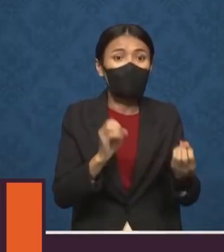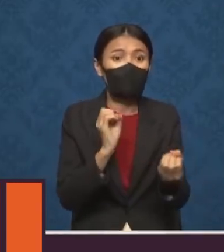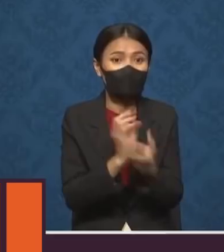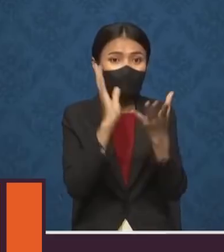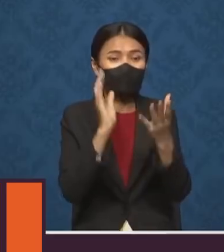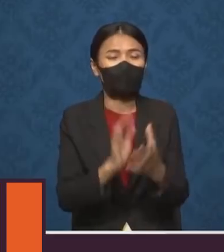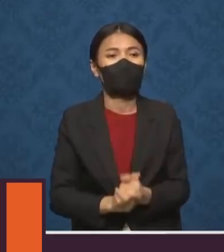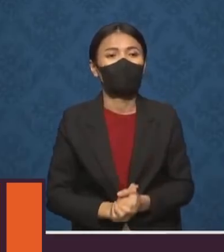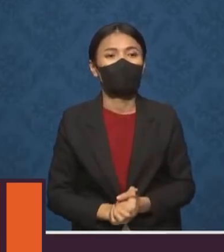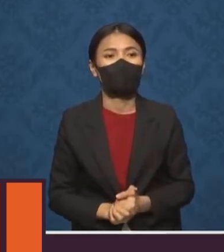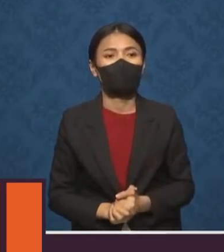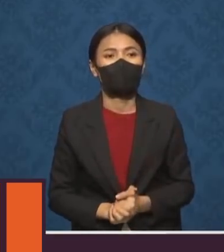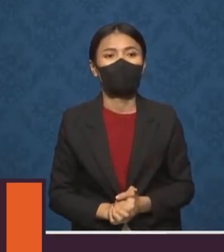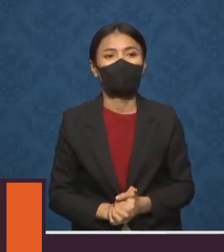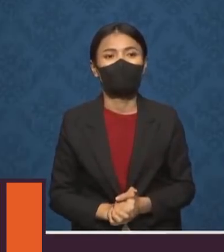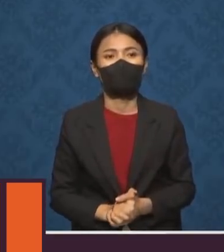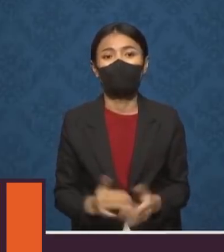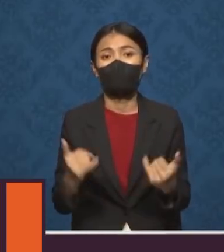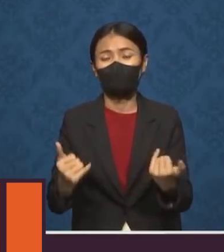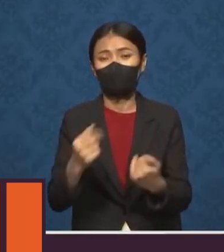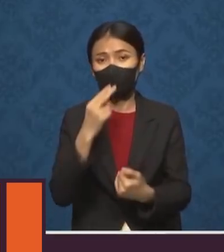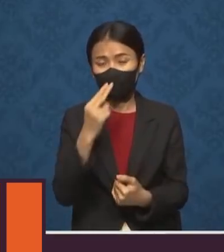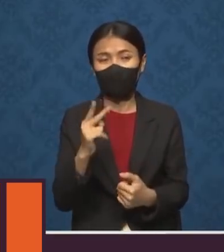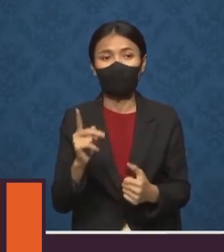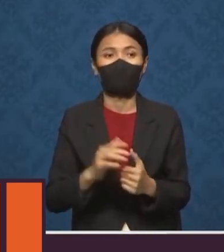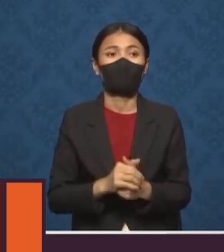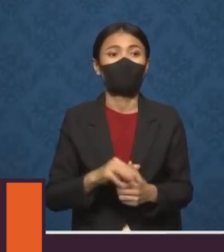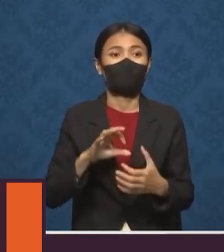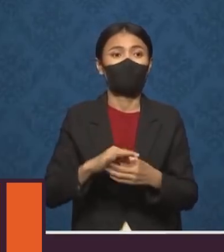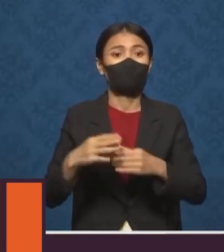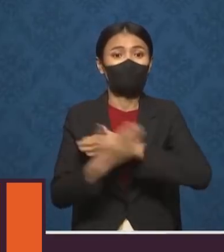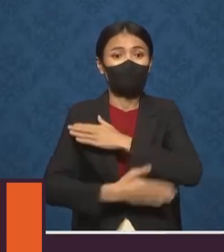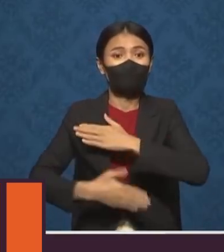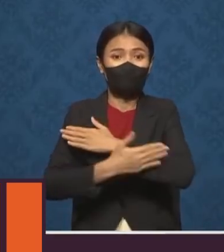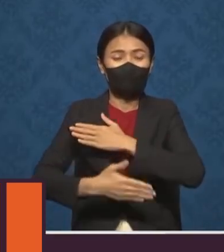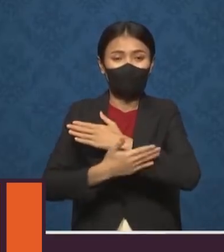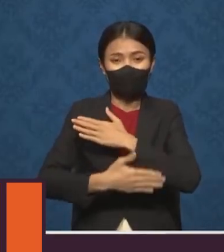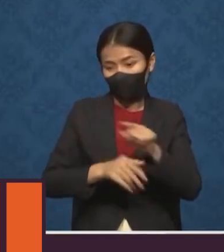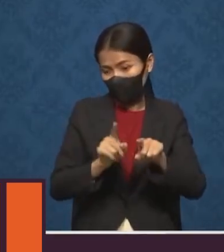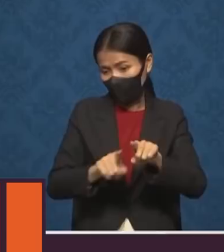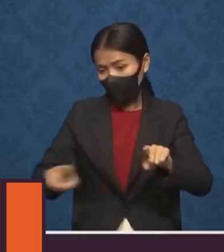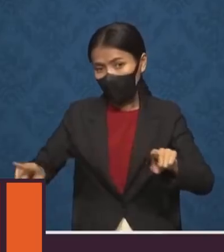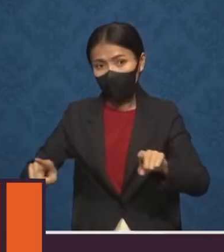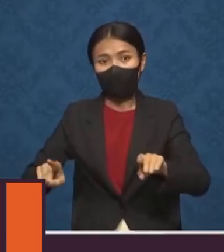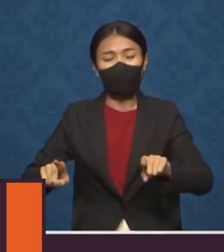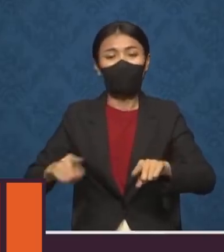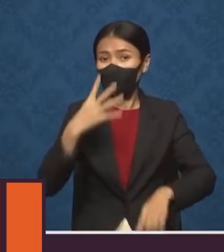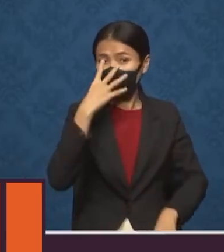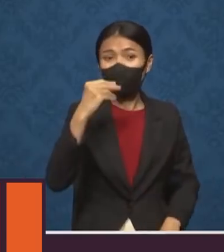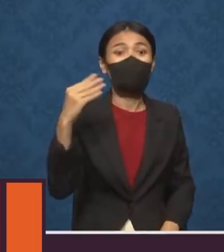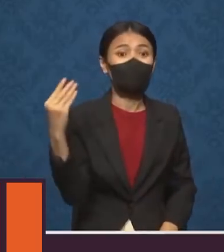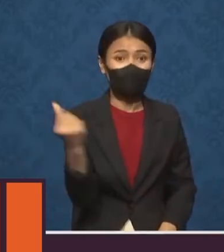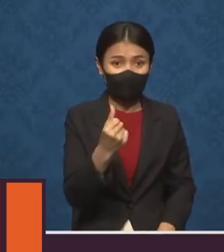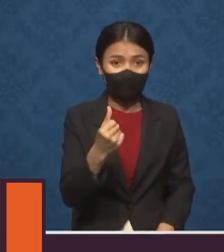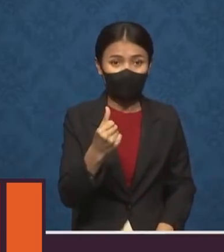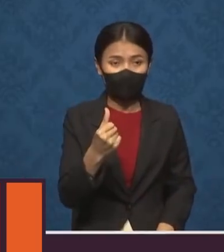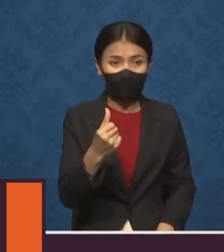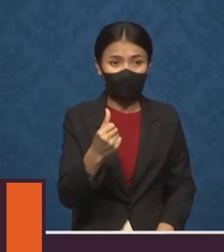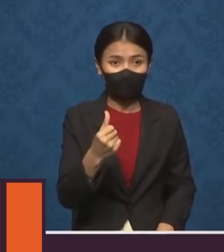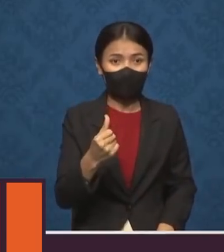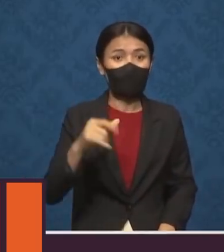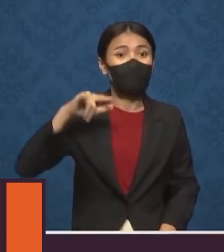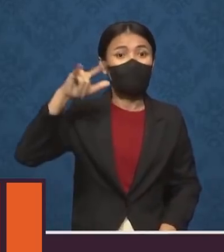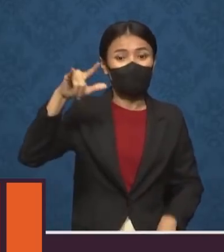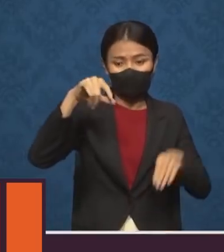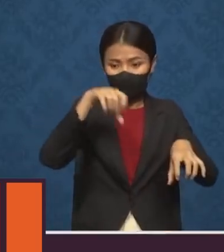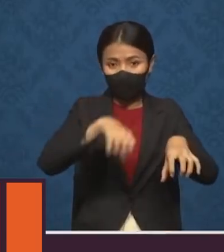ทุนบางกลุ่มค่ะที่คว้าสัมปทานรถไฟฟ้าความเร็วสูงเชื่อม 3สนามบินที่มีมูลค่าการลงทุนมากกว่า 2แสน